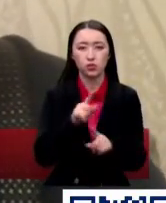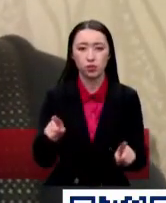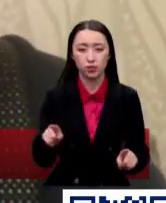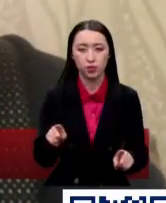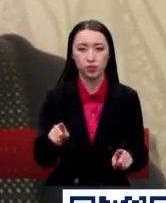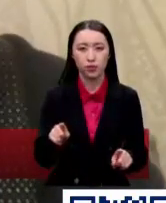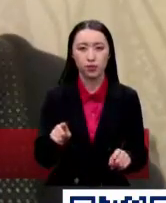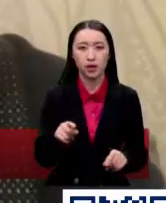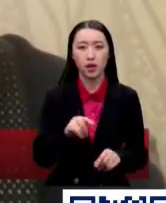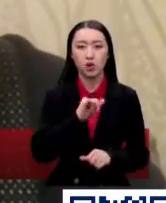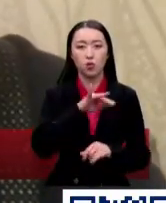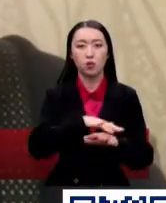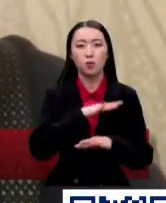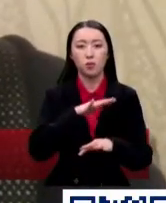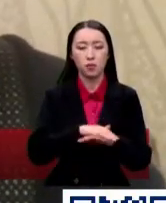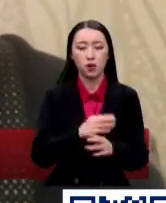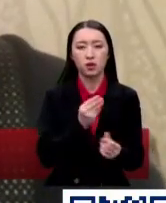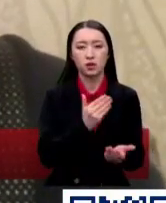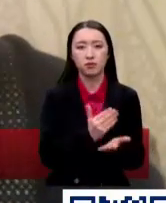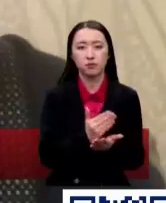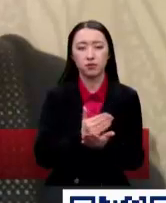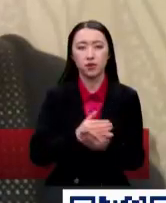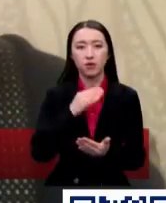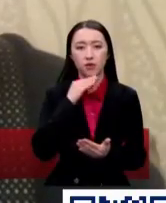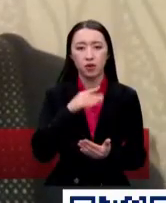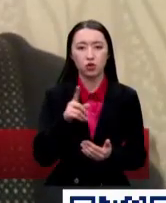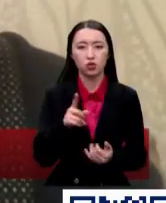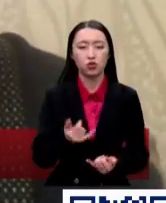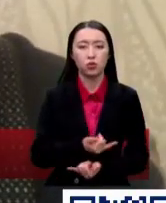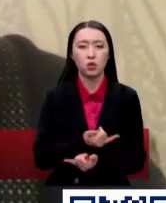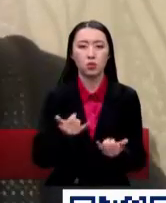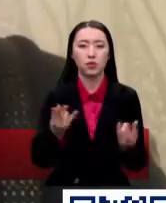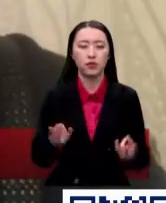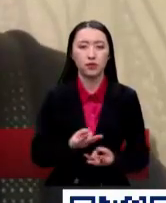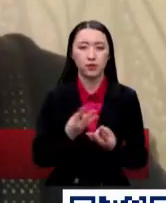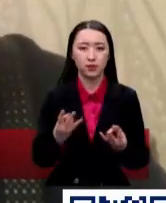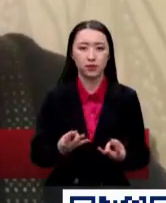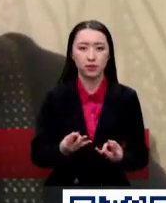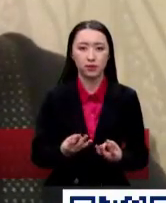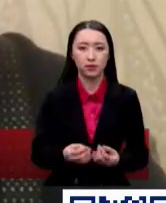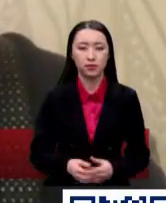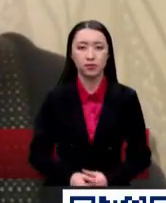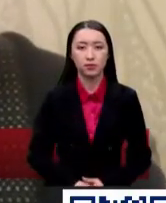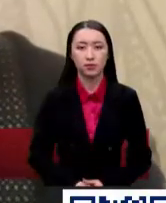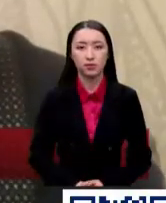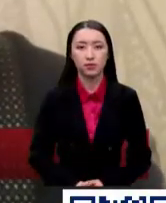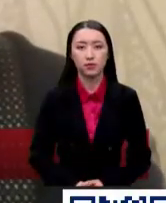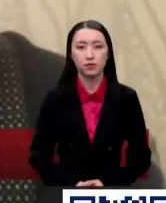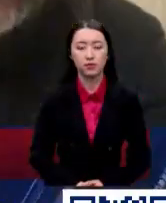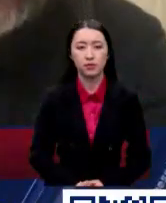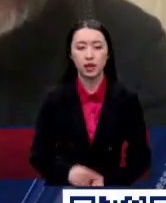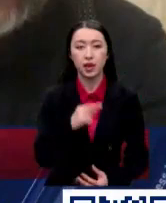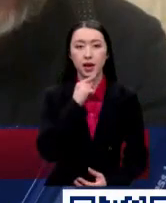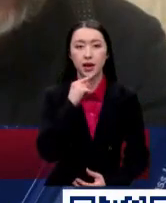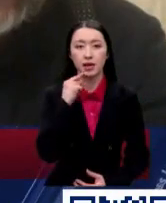что у Сбербанка достаточно резервов, чтобы обслуживать потребности своих клиентов. Но это, российские СМИ писали,